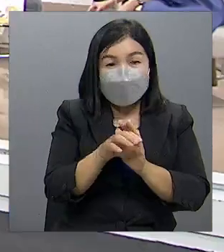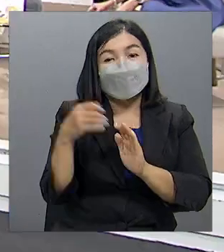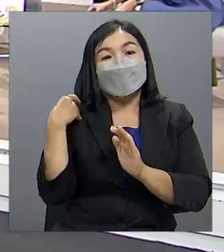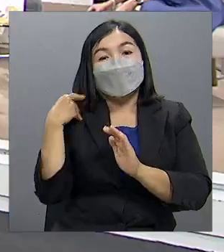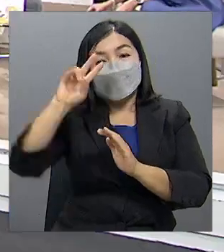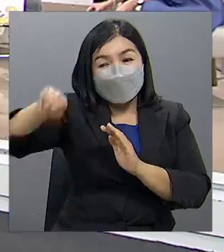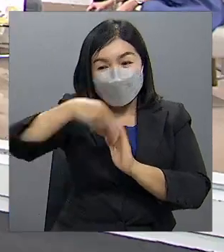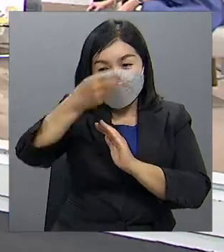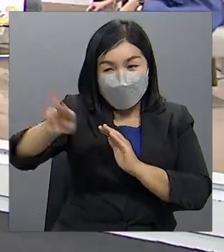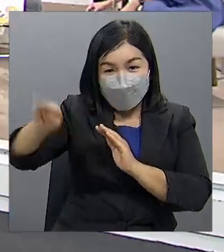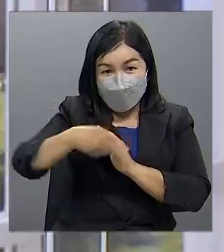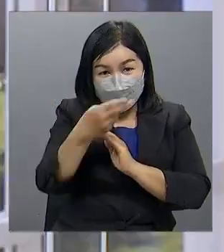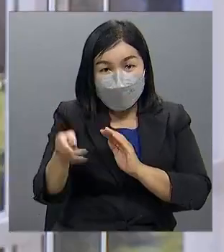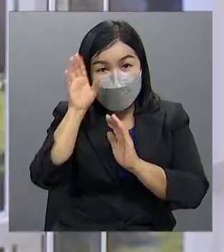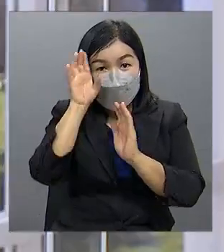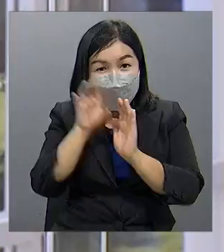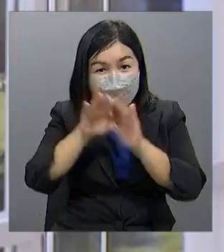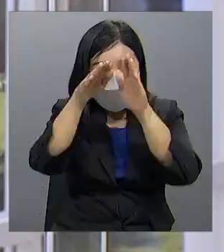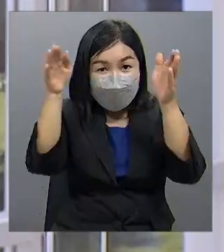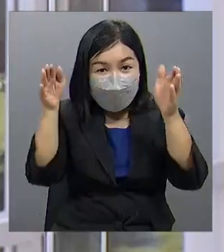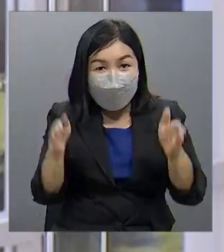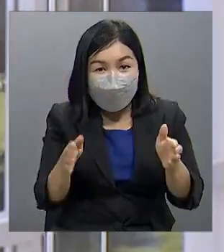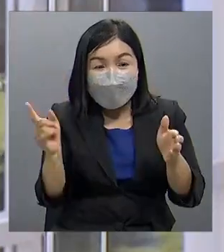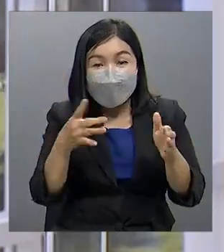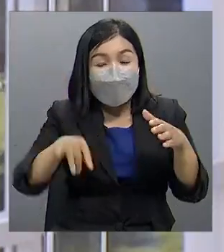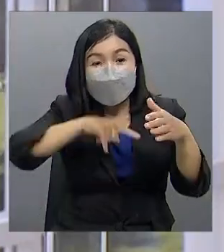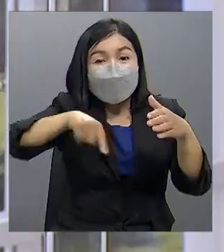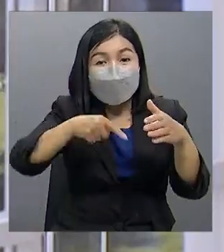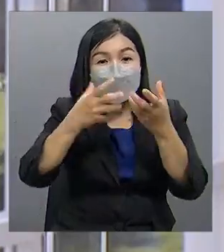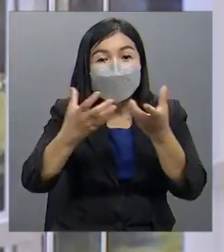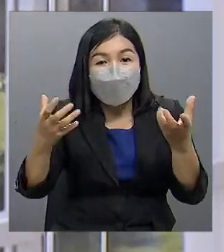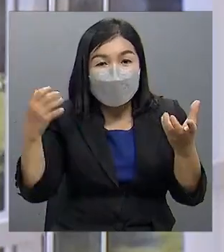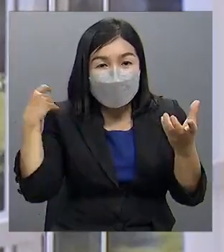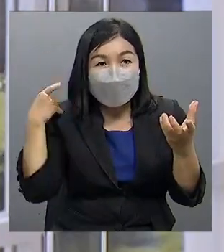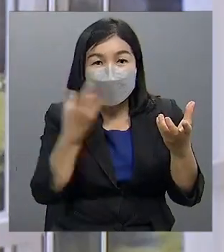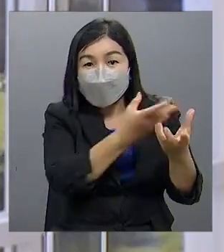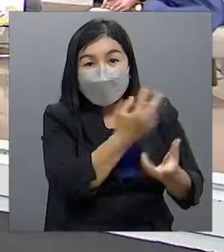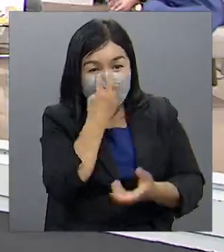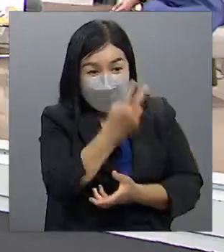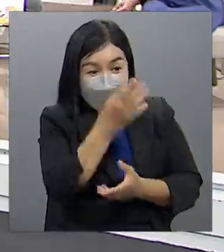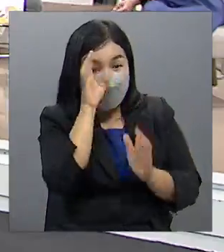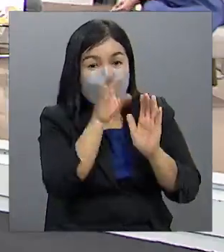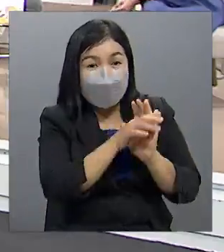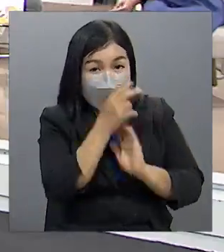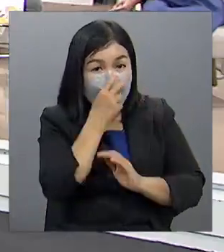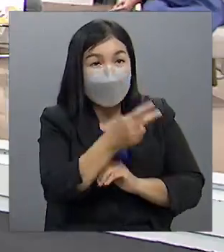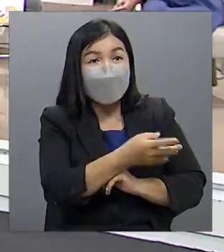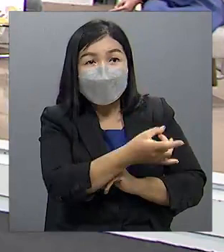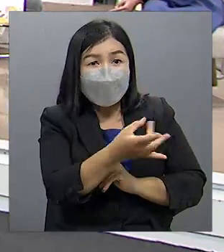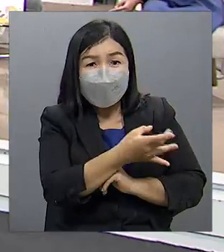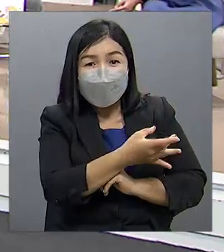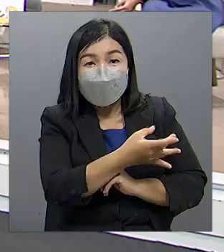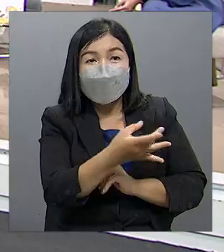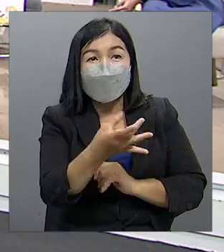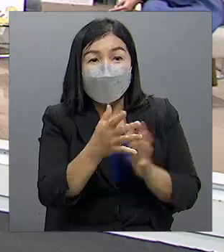ว ข้างในนั้นเนี่ยเราก็จะมีเขาเรียกเป็นผลิตภัณฑ์นี่ครับอยู่ขวามือผมซ้ายมือจอเลยนี่เยอะแยะมากมาย